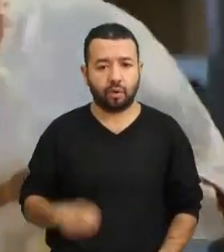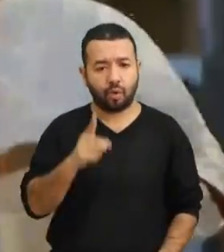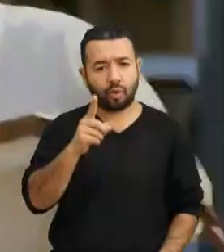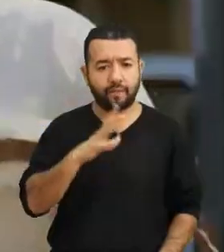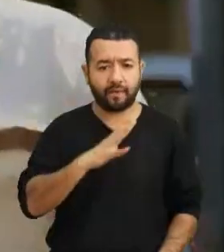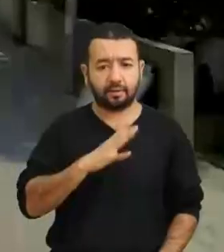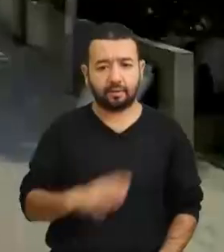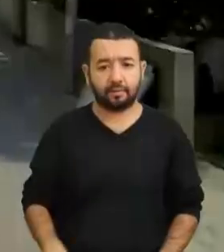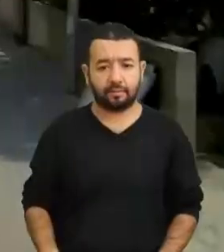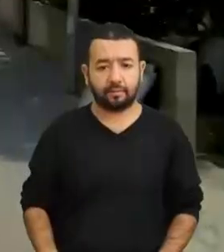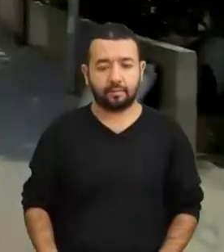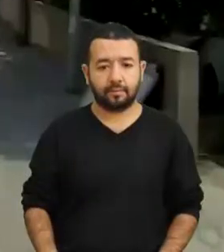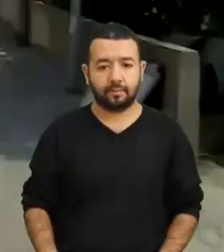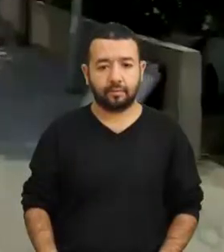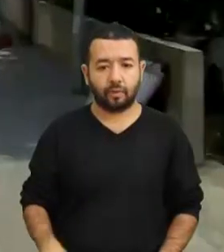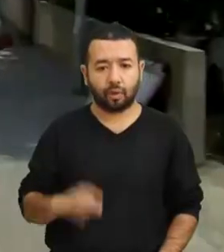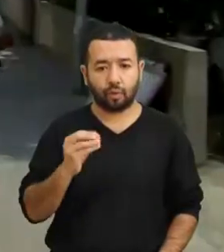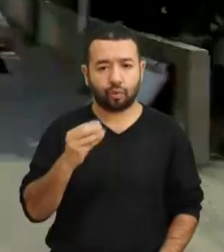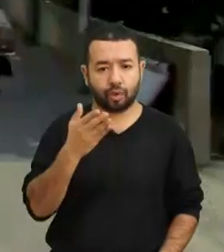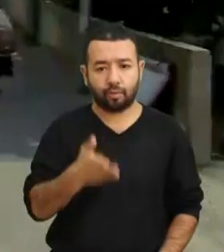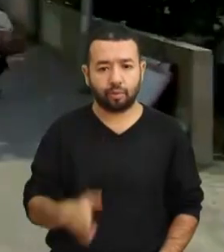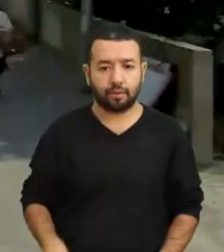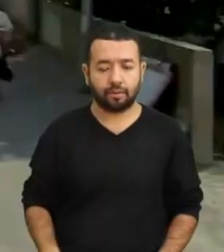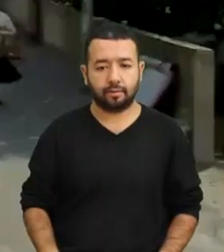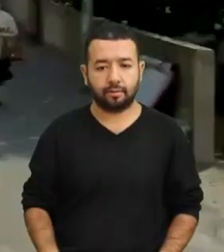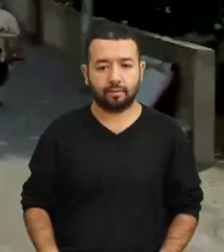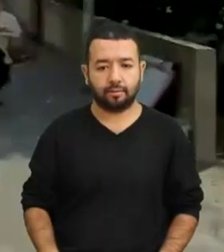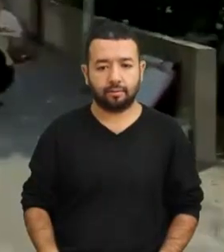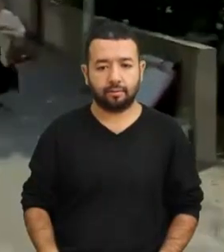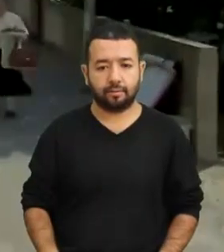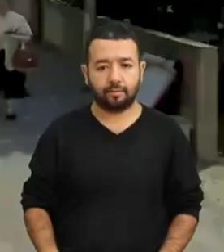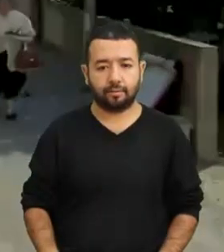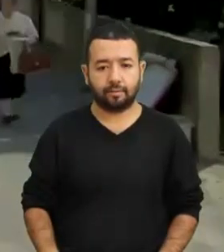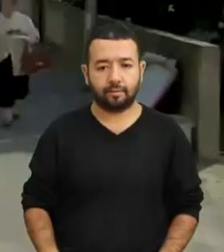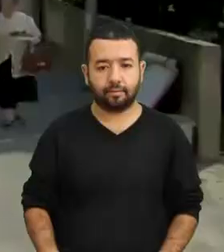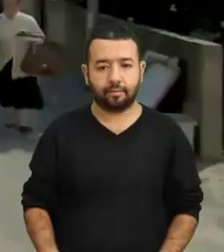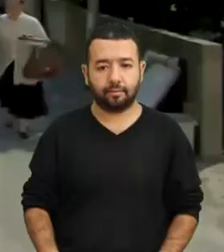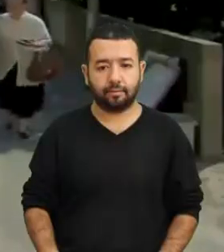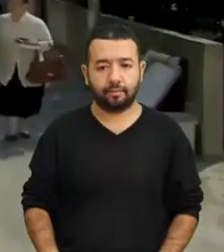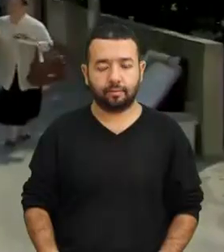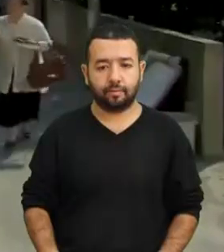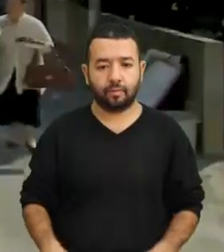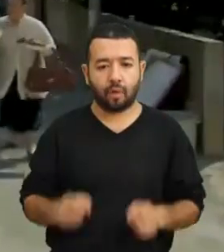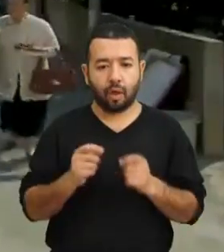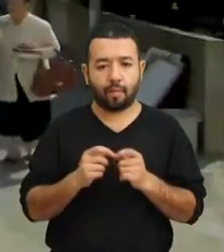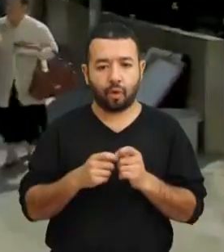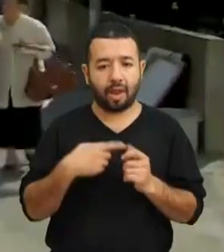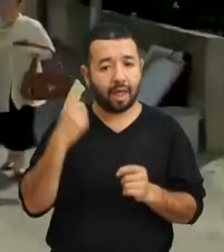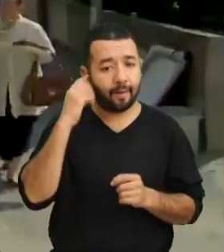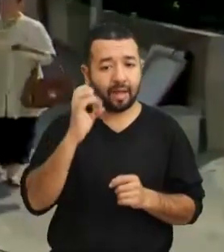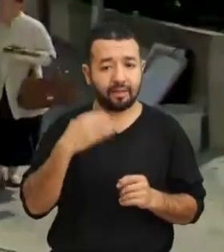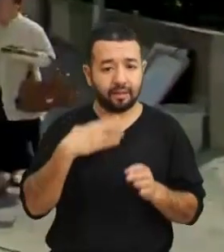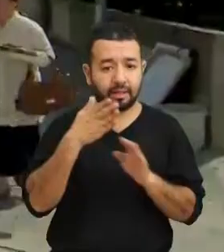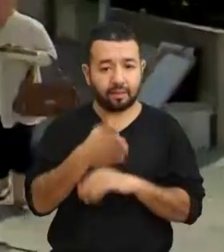Oradalar galiba. Ha? Çocuklar buradalar. Semaverin önündeki adamın yanından geçtiler. Burhan'a böyle habersiz gidiyoruz